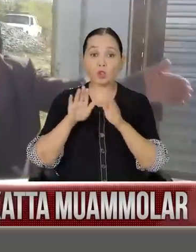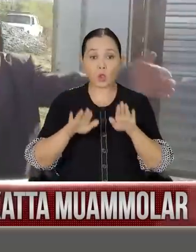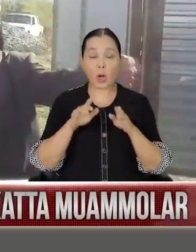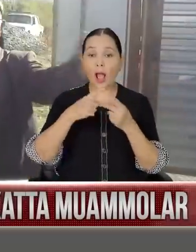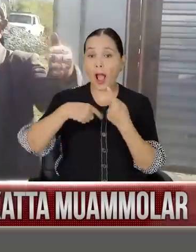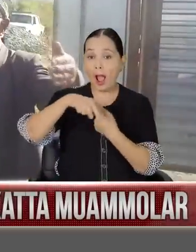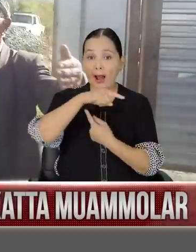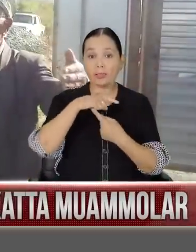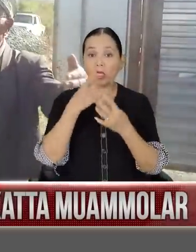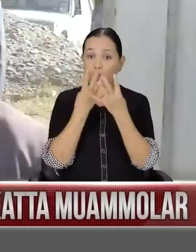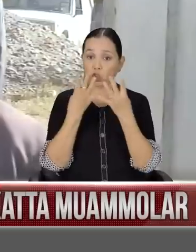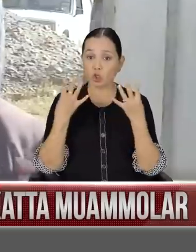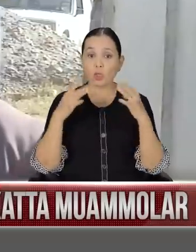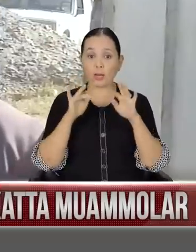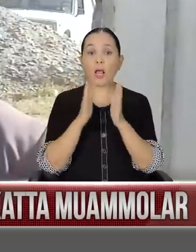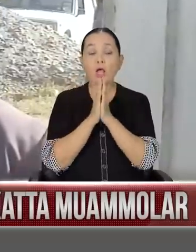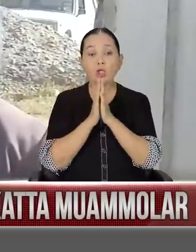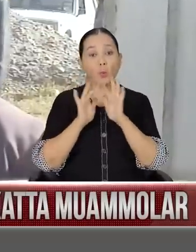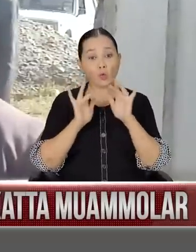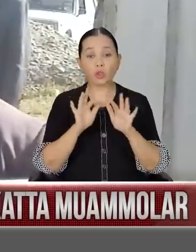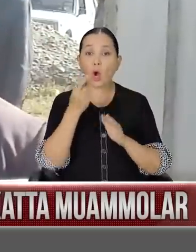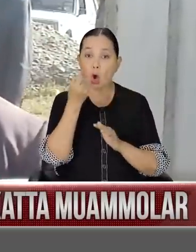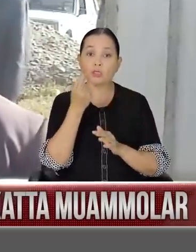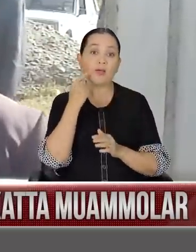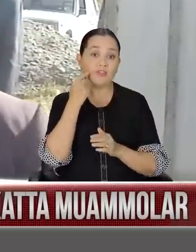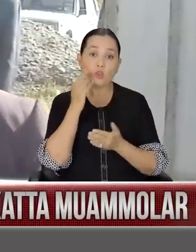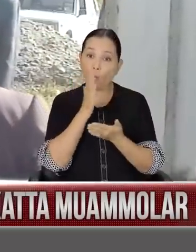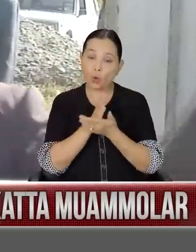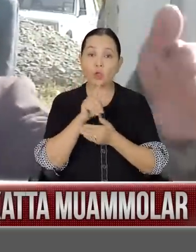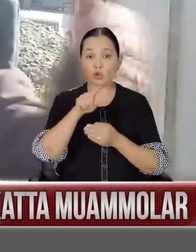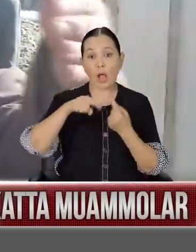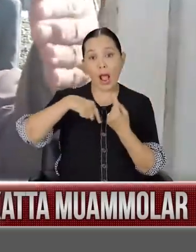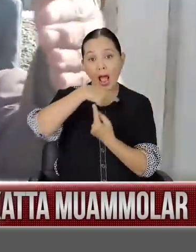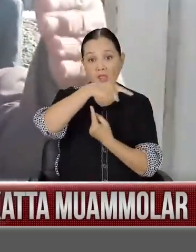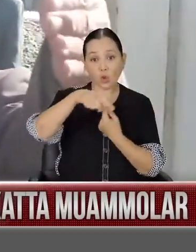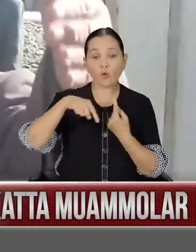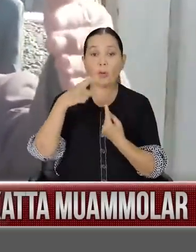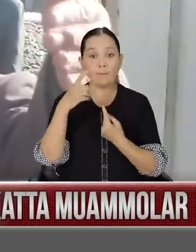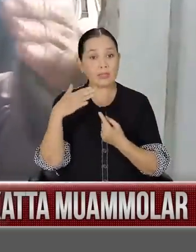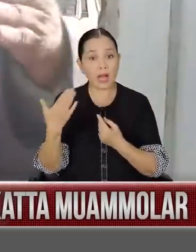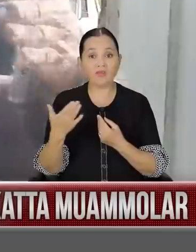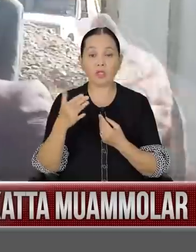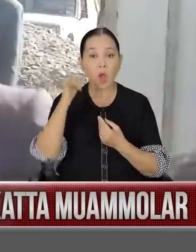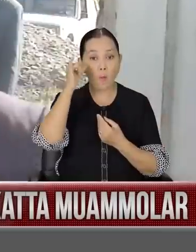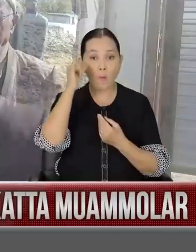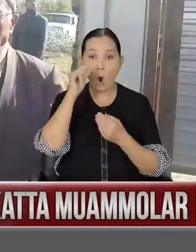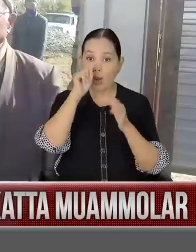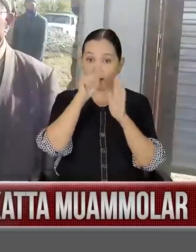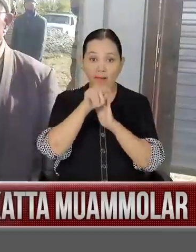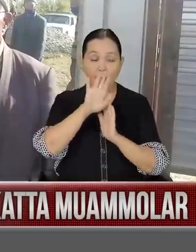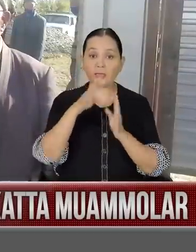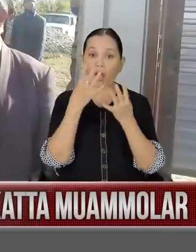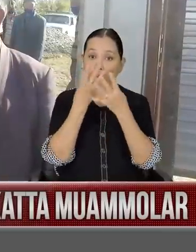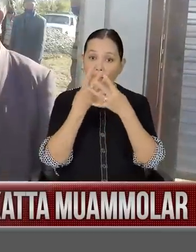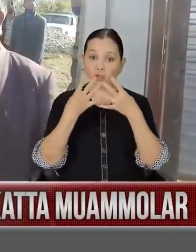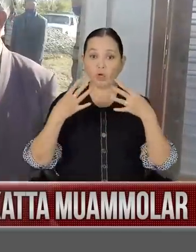aylantirib reshetka qilib beryapti. İltimos qilardikki, shu ozgina vijdonlari bo'lsa, mana shu atrofni ozgina bo'lsa ham bir tarafini mol kirmaydigan qilib bir panjara